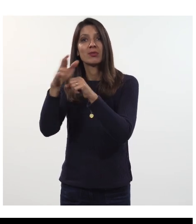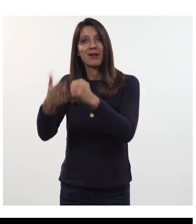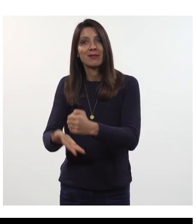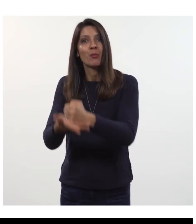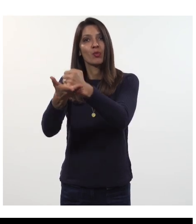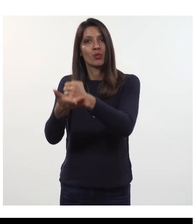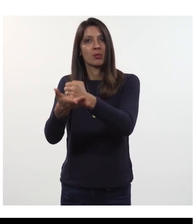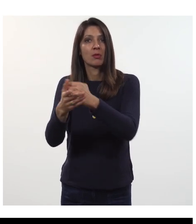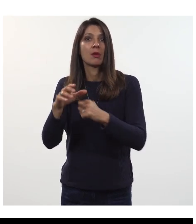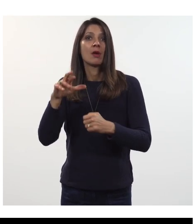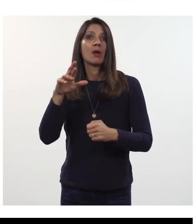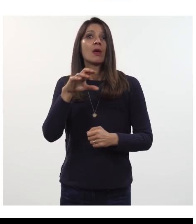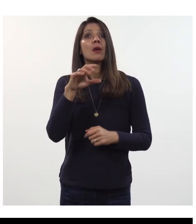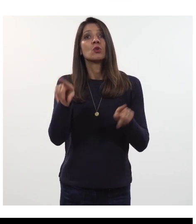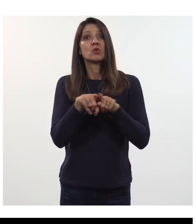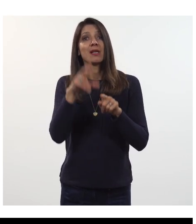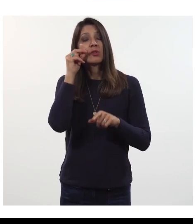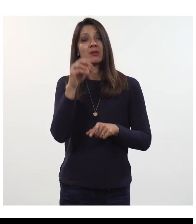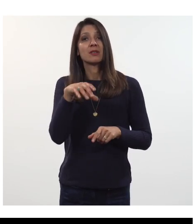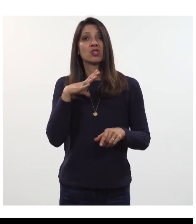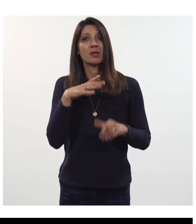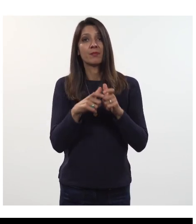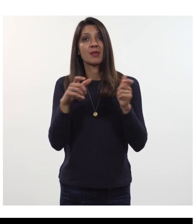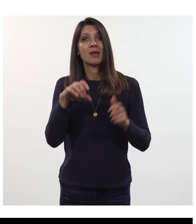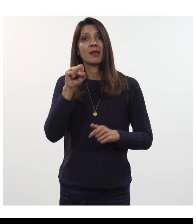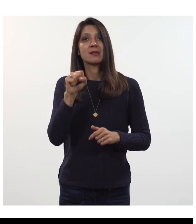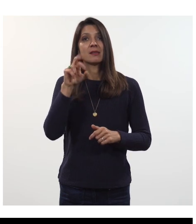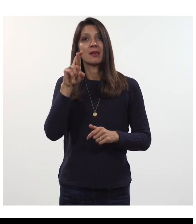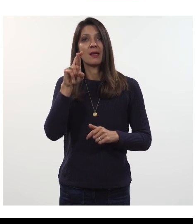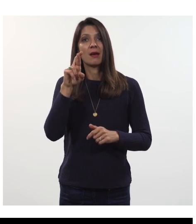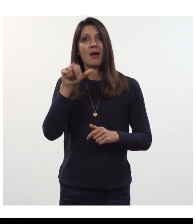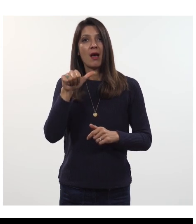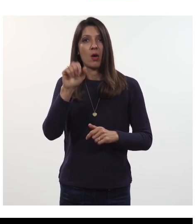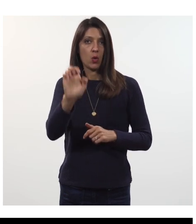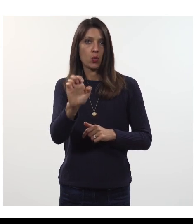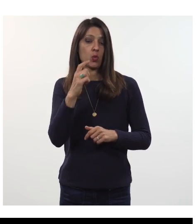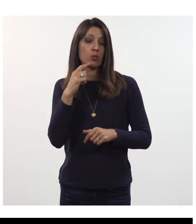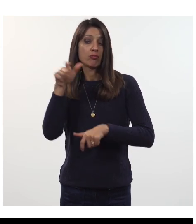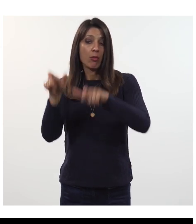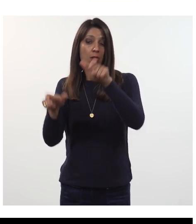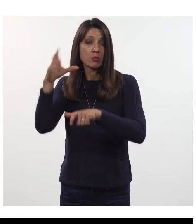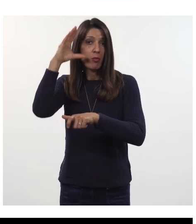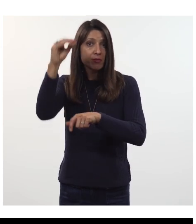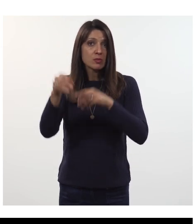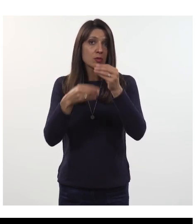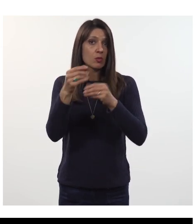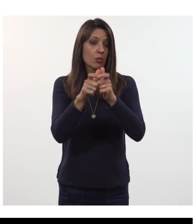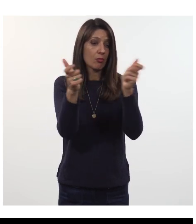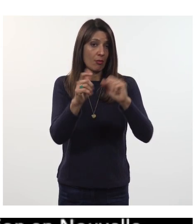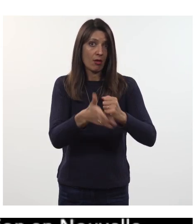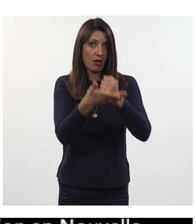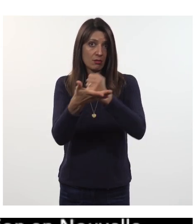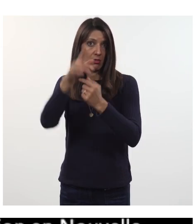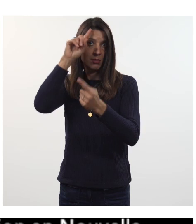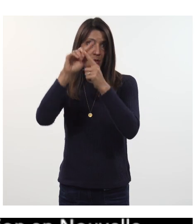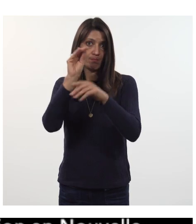notamment la SARE à Nantes qui aide les professionnels et les établissements sur ces problématiques.